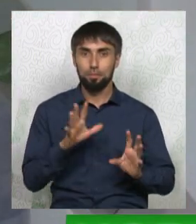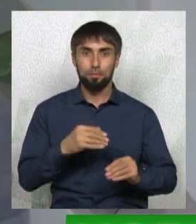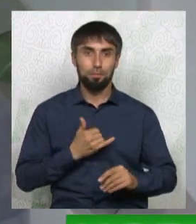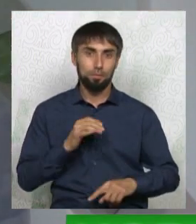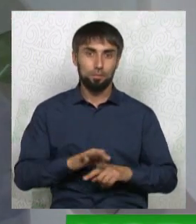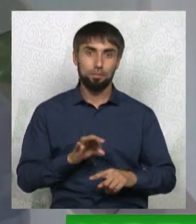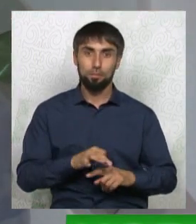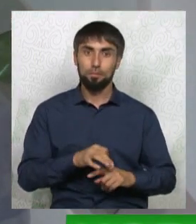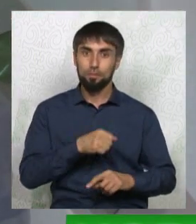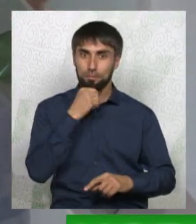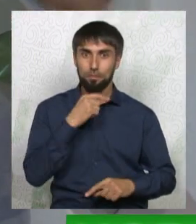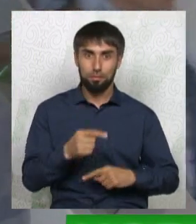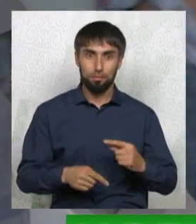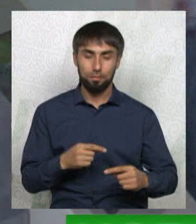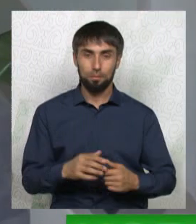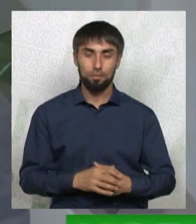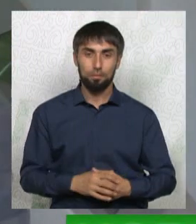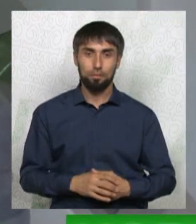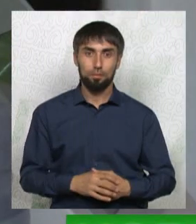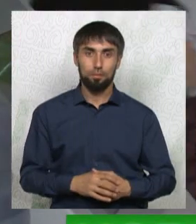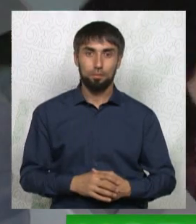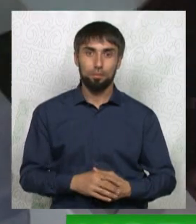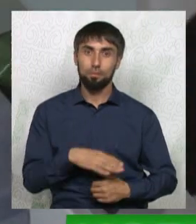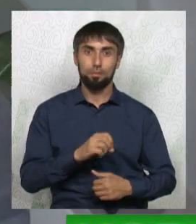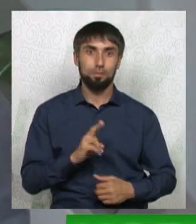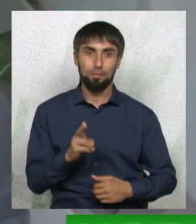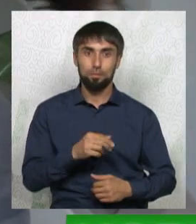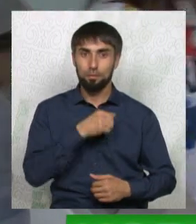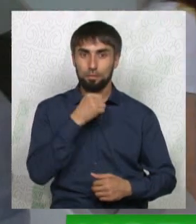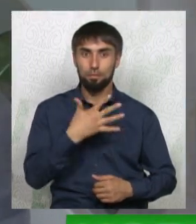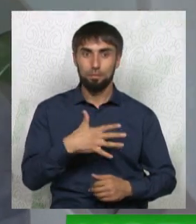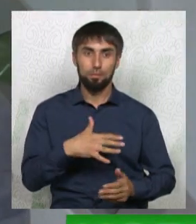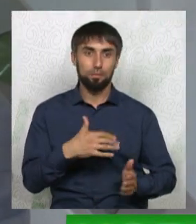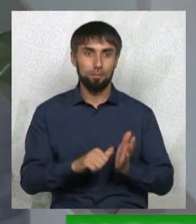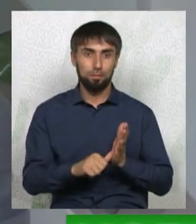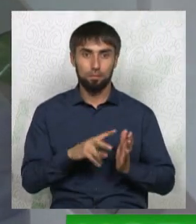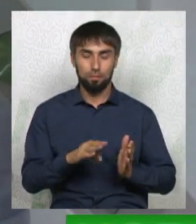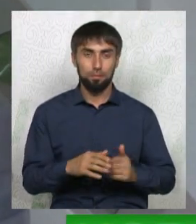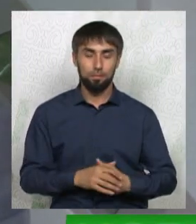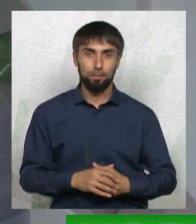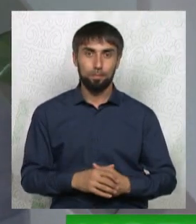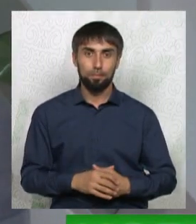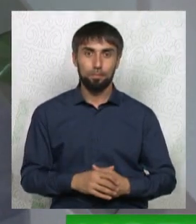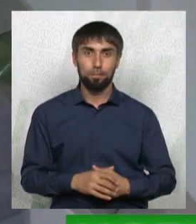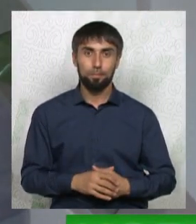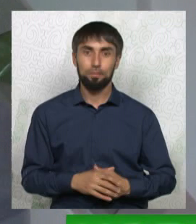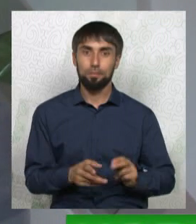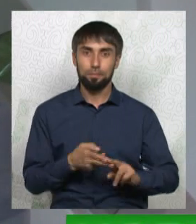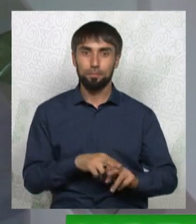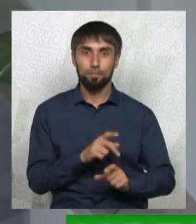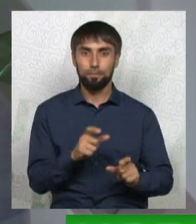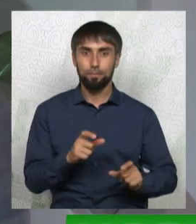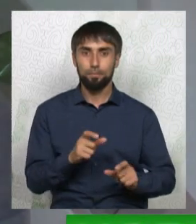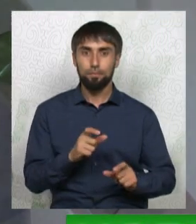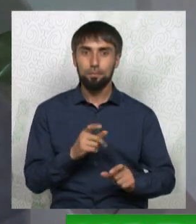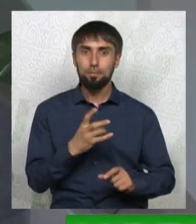болеет взрослое население. Те, кто старше 50-60 лет. Это люди в